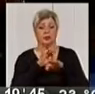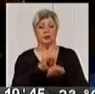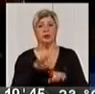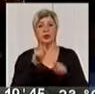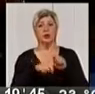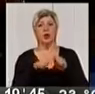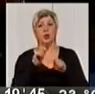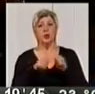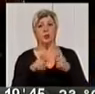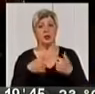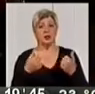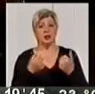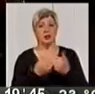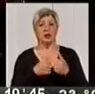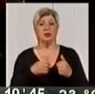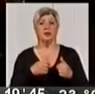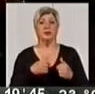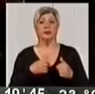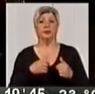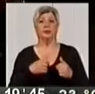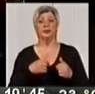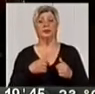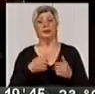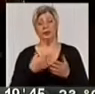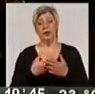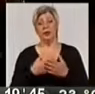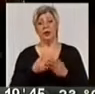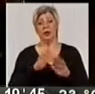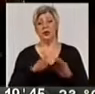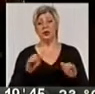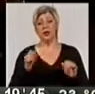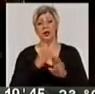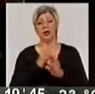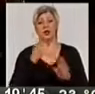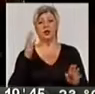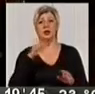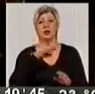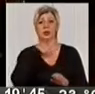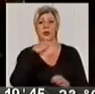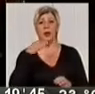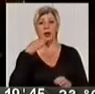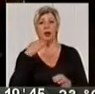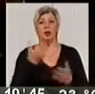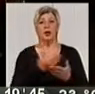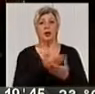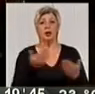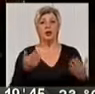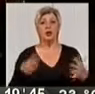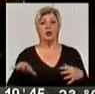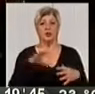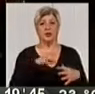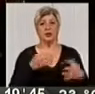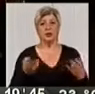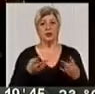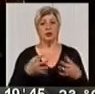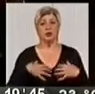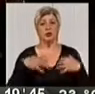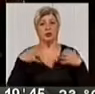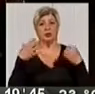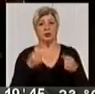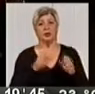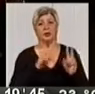що, скажімо, дітей на черзі багато, їх треба оздоровити всіх, які звернулися за оздоровленням,